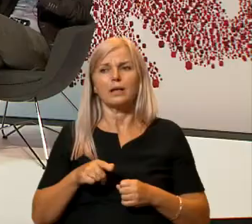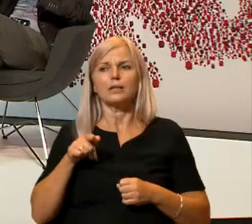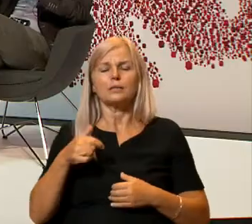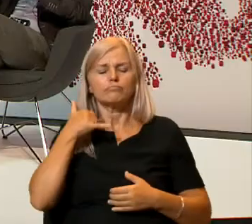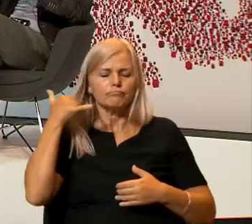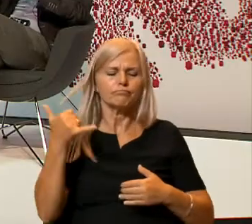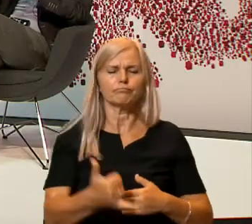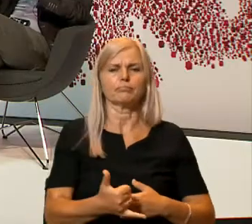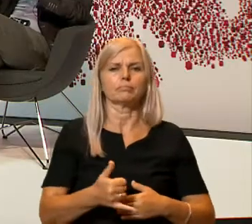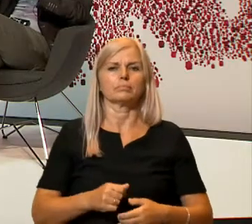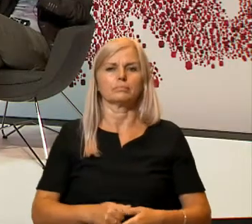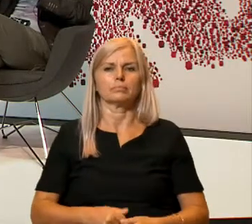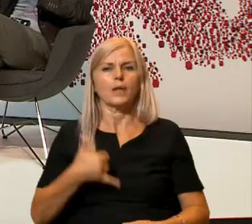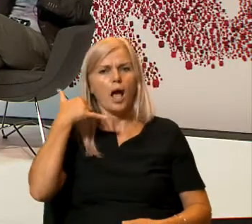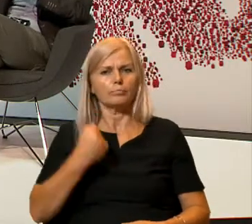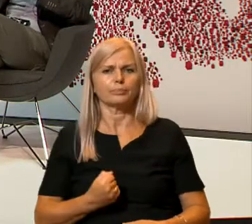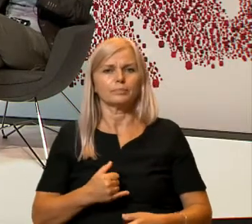pewna brutalna